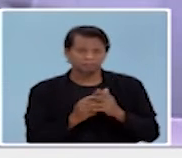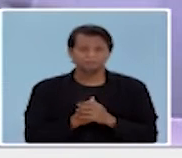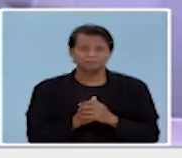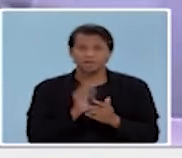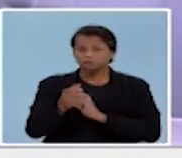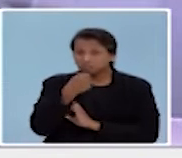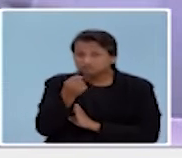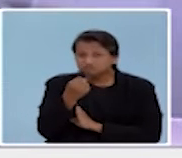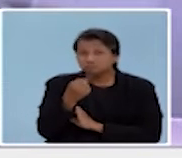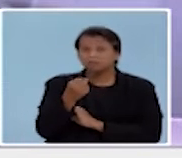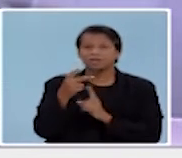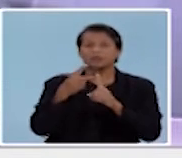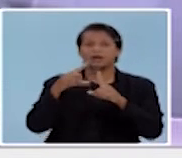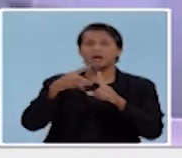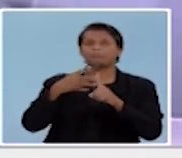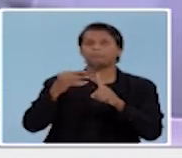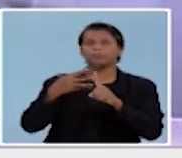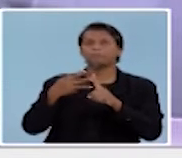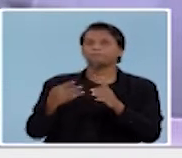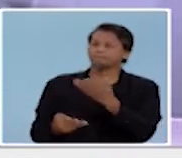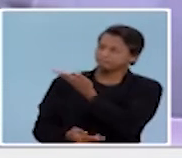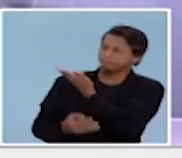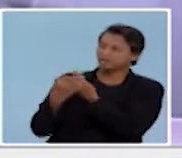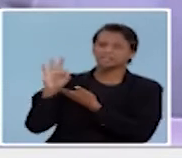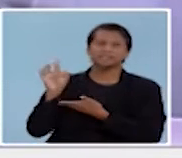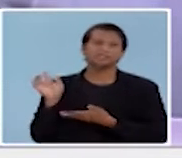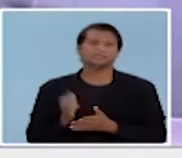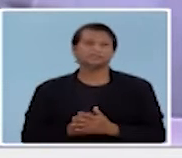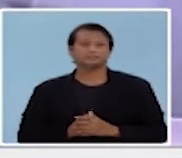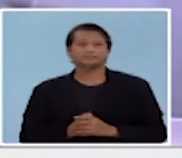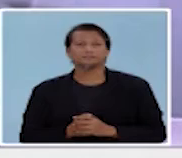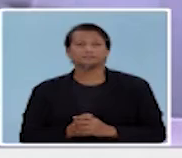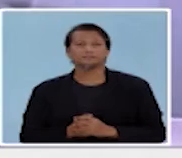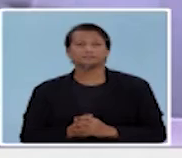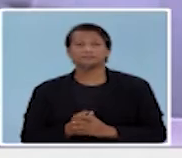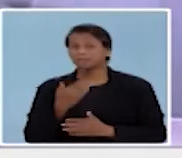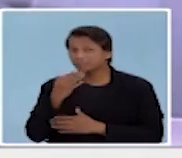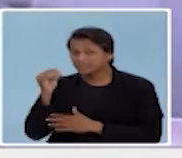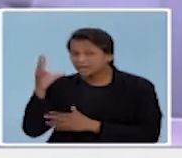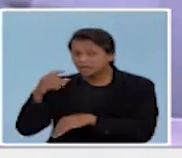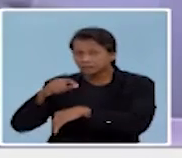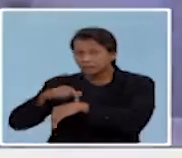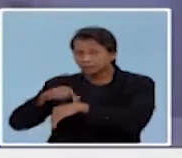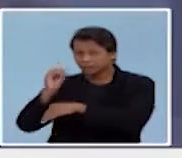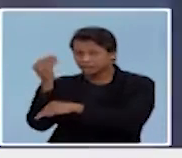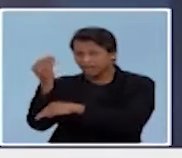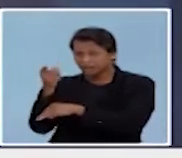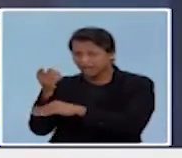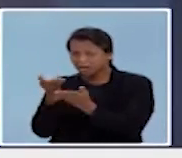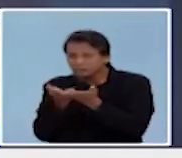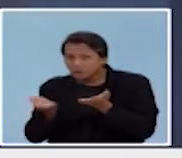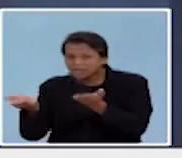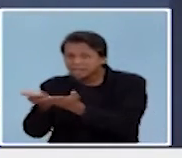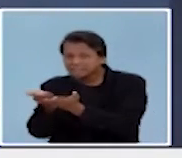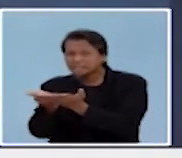warga negara Indonesia Habib Rizki yang tinggal di sana Selamat siang waktu Jakarta Mas Rizki Bagaimana situasi